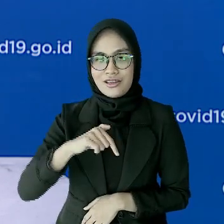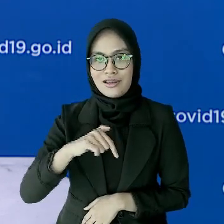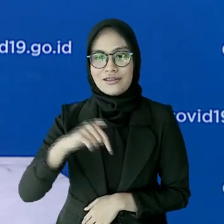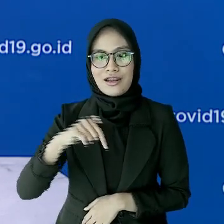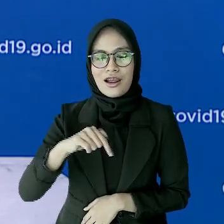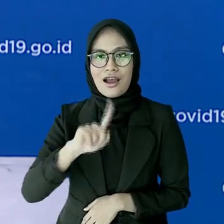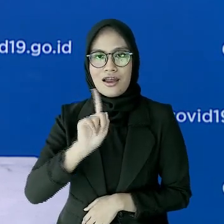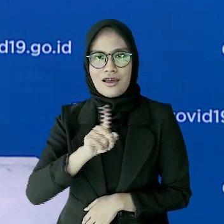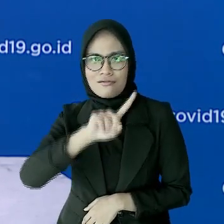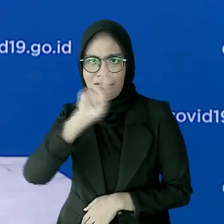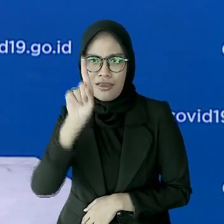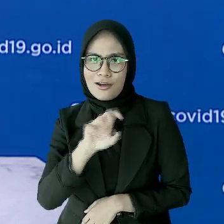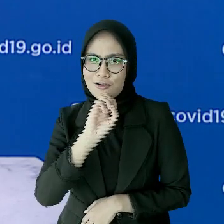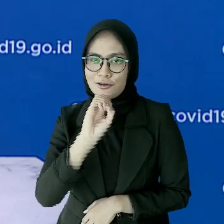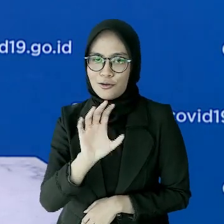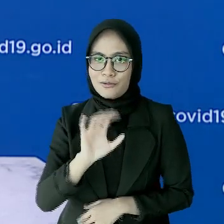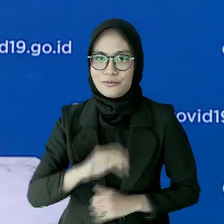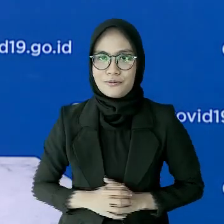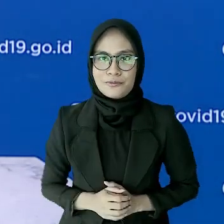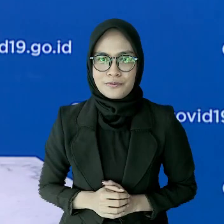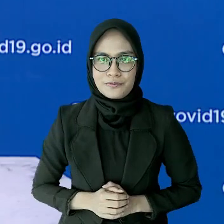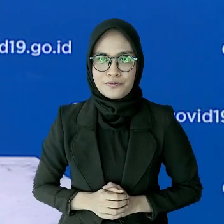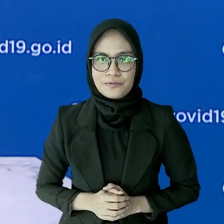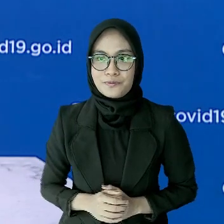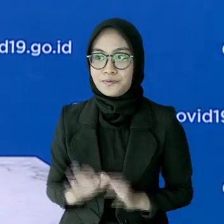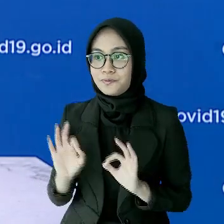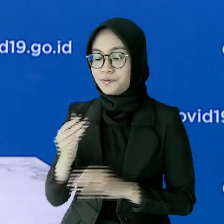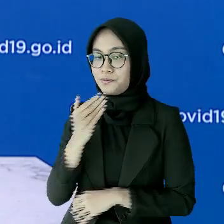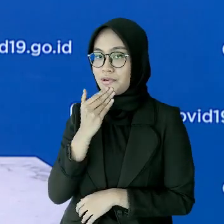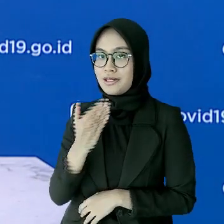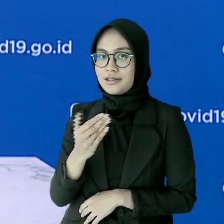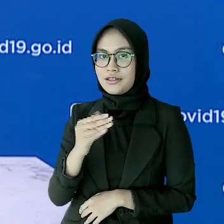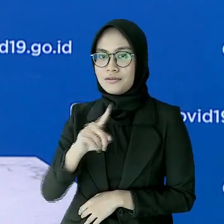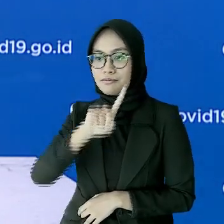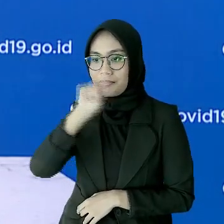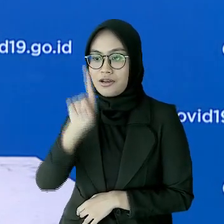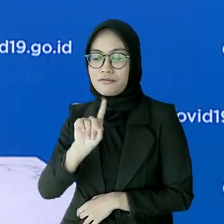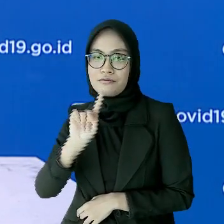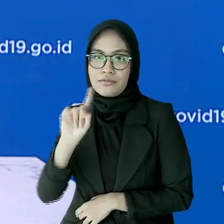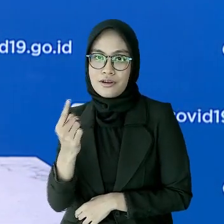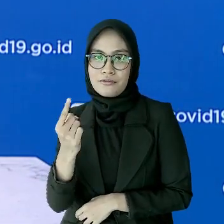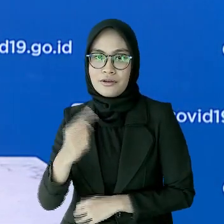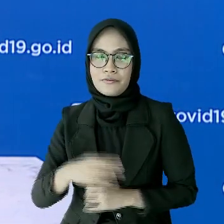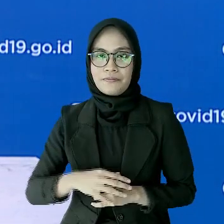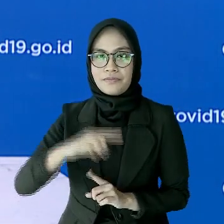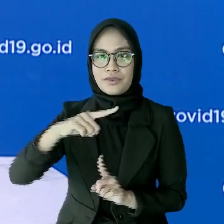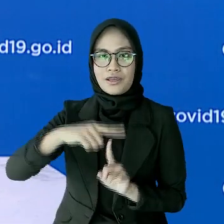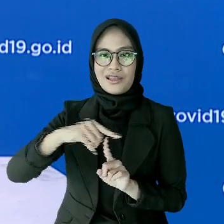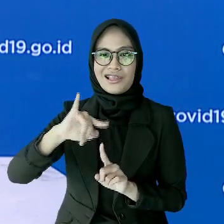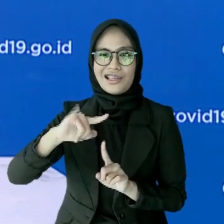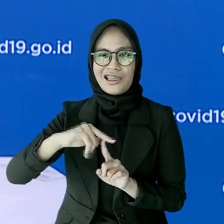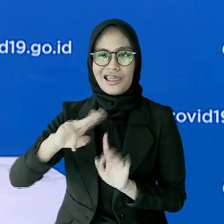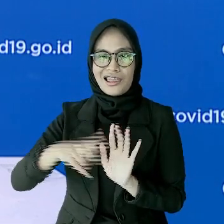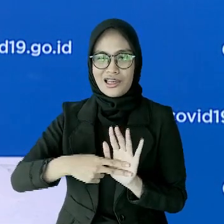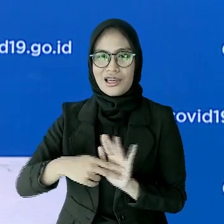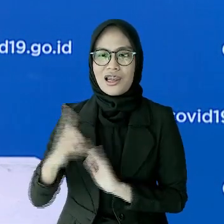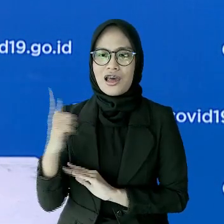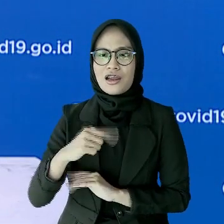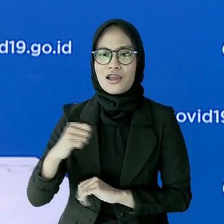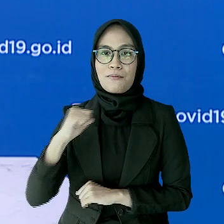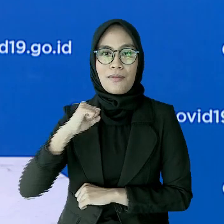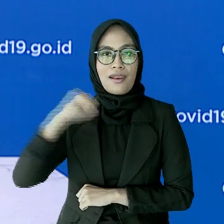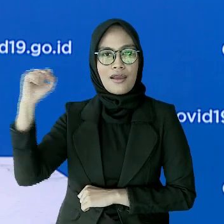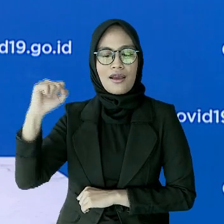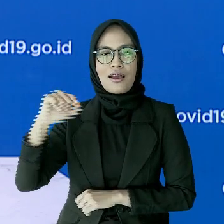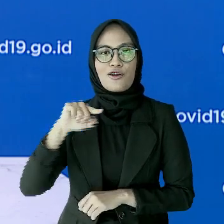sesi tanya jawab media. Terima kasih. Terima kasih Prof. Pertanyaan pertama dari Titin Supriyatin Merdeka.com.